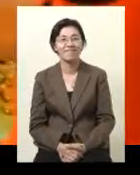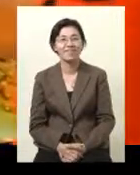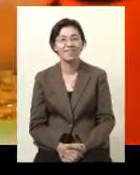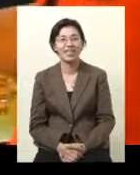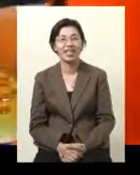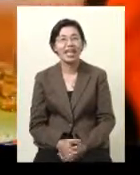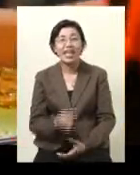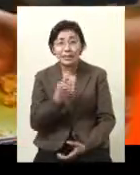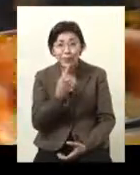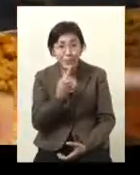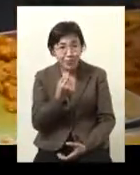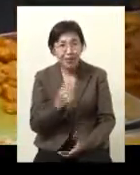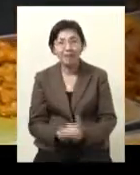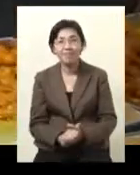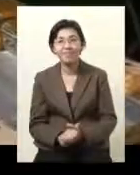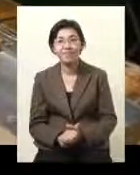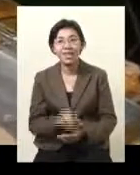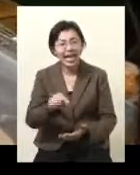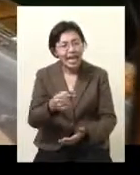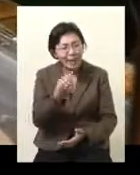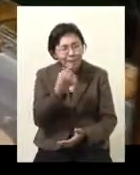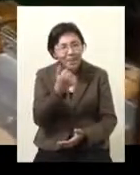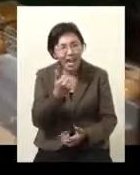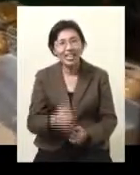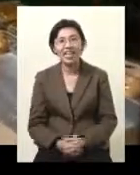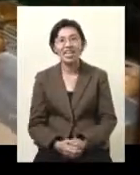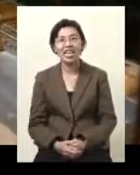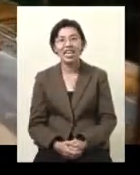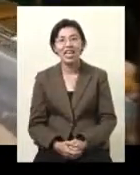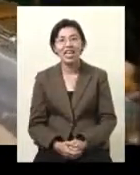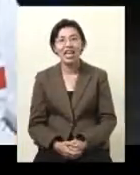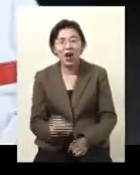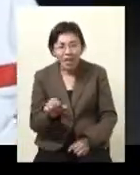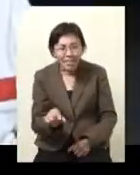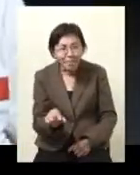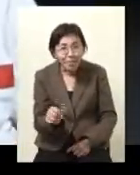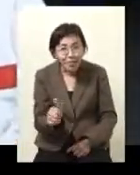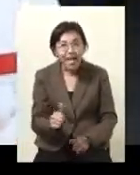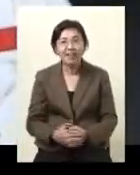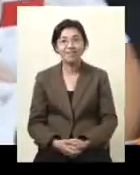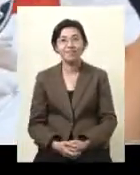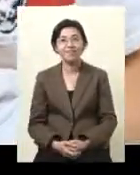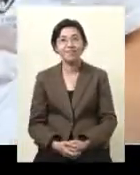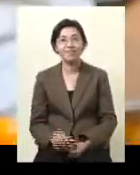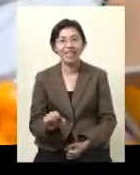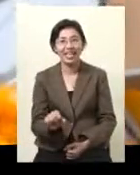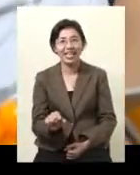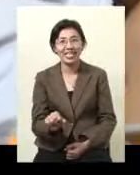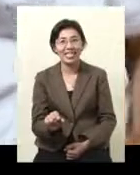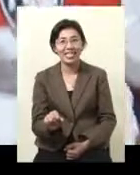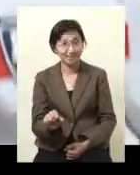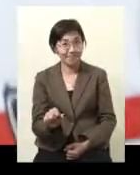ชิมได้นะคะเนี่ยทำเอง ชิมได้นะครับ ไม่เหมือนท้องตลาด ขออนุญาตเอามือจับเลยนะครับ